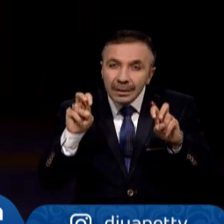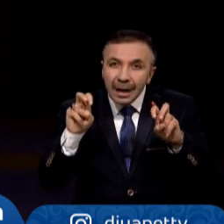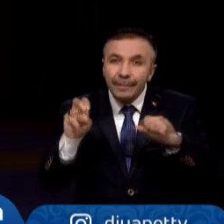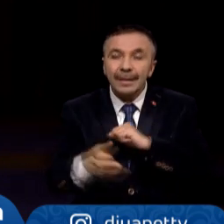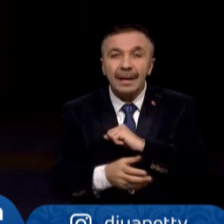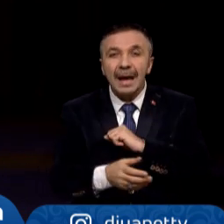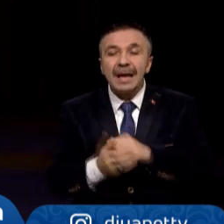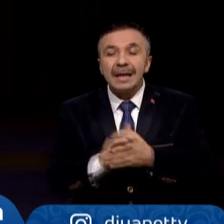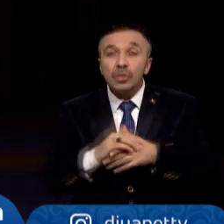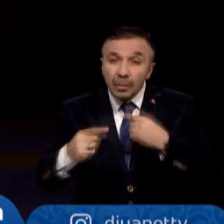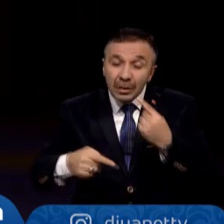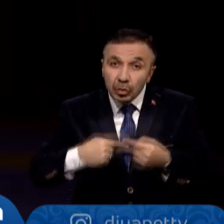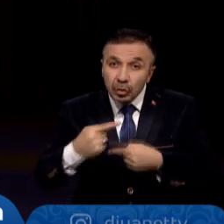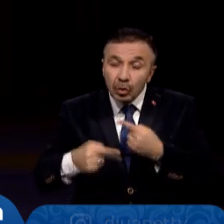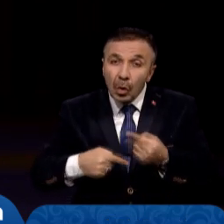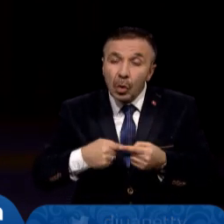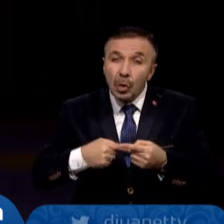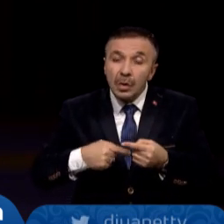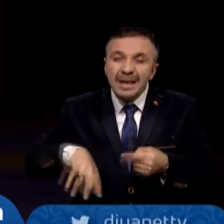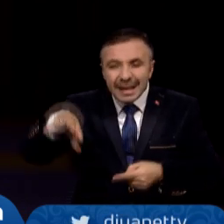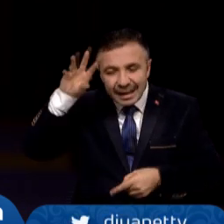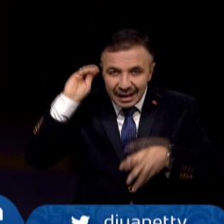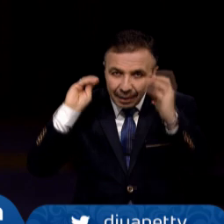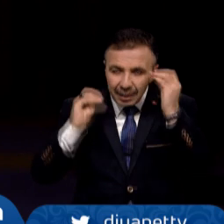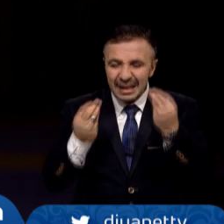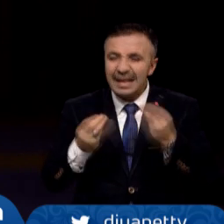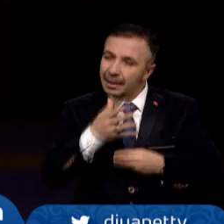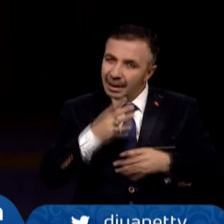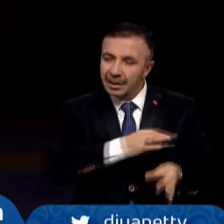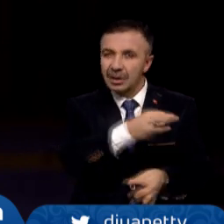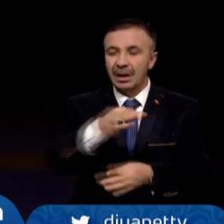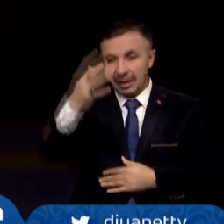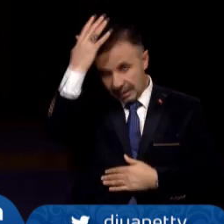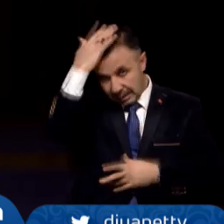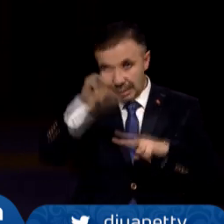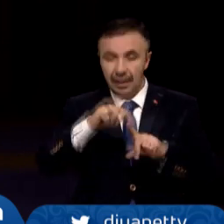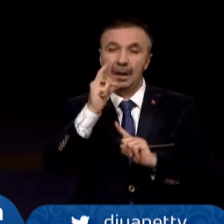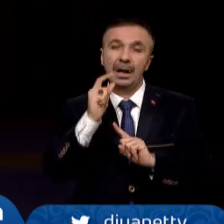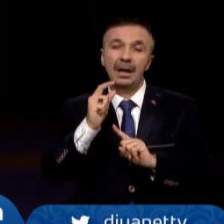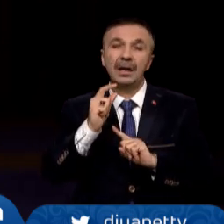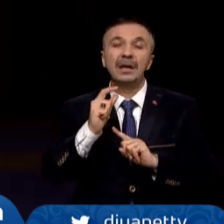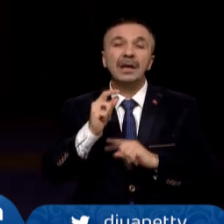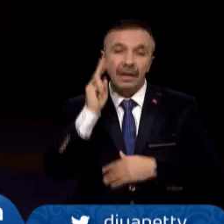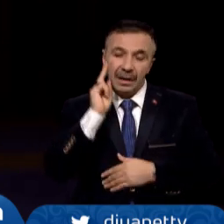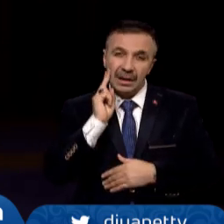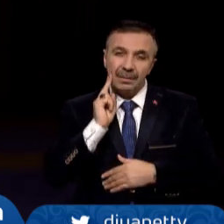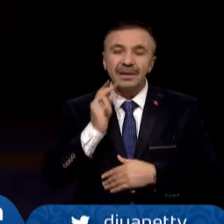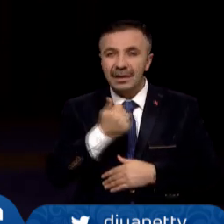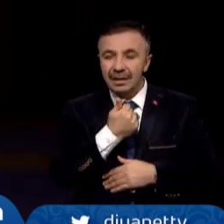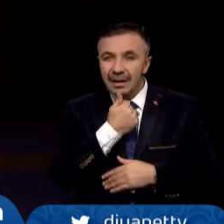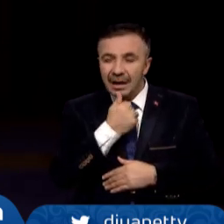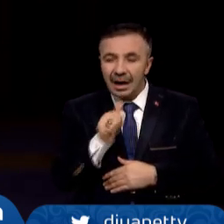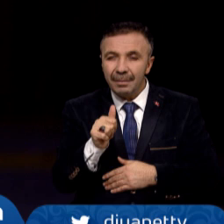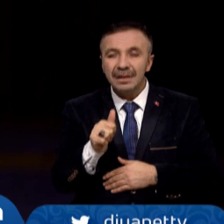konuda ensap ilmini yani soy ilmini iyi bilen insanları Hazreti Ali Efendimiz'in ABS